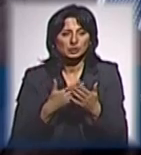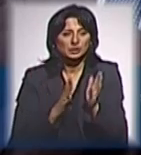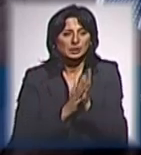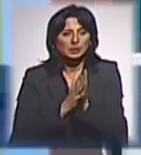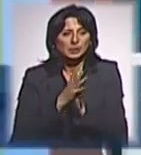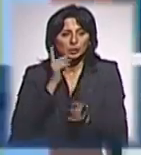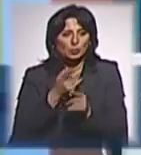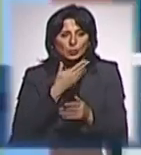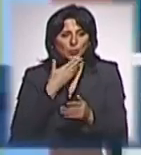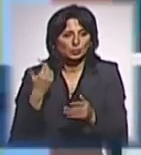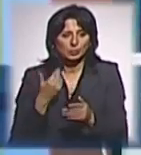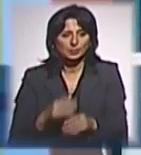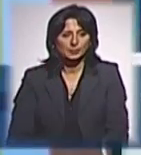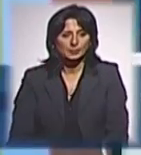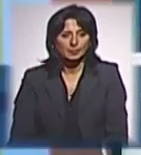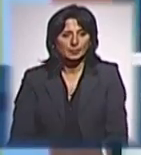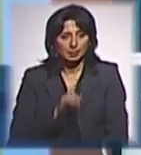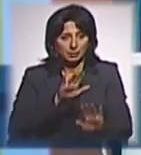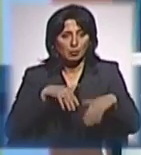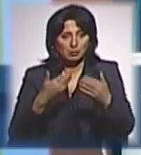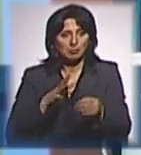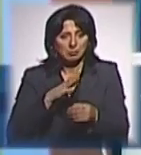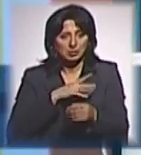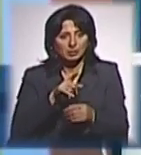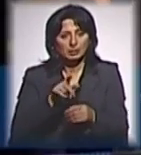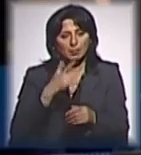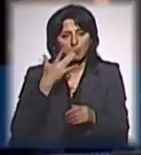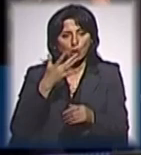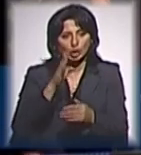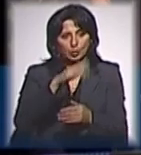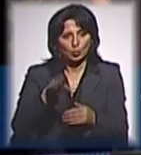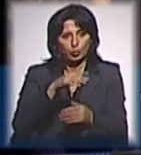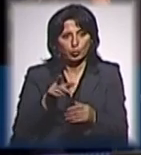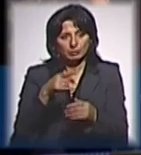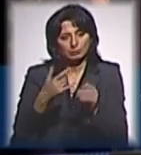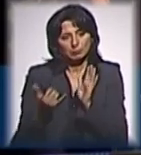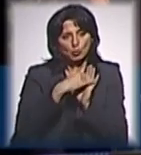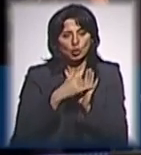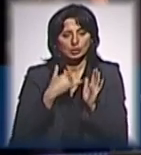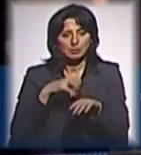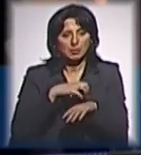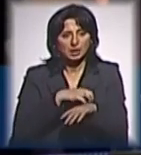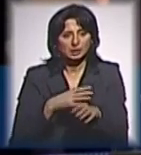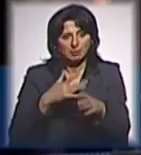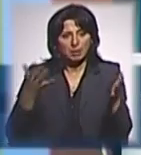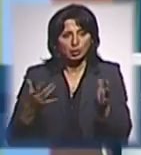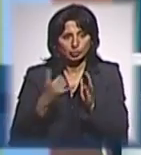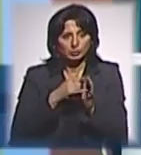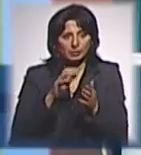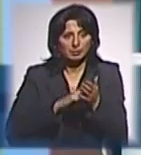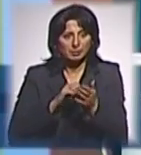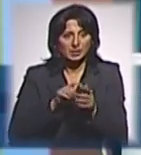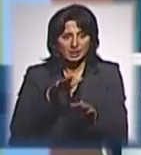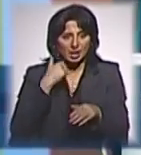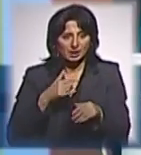დემონსტრირება და ამიტომ ჩვენ გქონდათ ასეთი შემოთავაზება ვინმესგან, ანუ ეს გაერთიანება, უფრო ფართო გაერთიანება სწორედ ამ მიზეზით